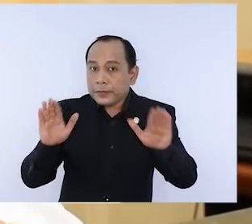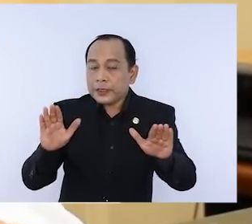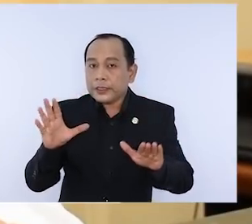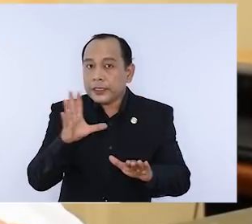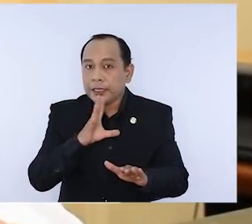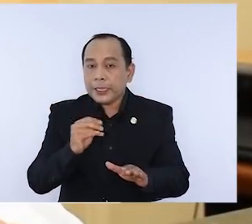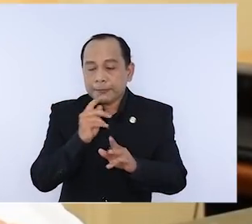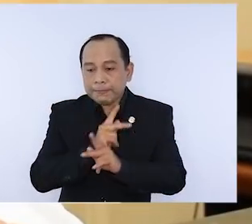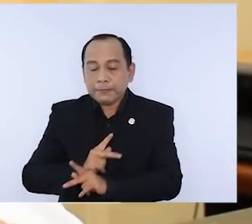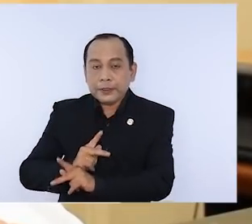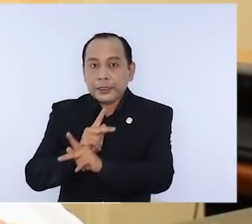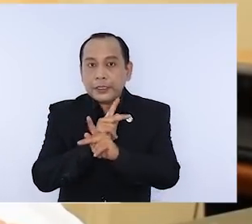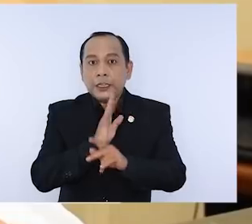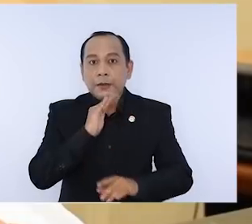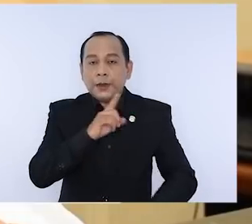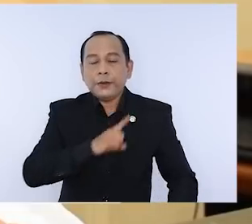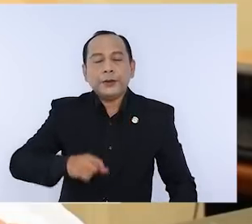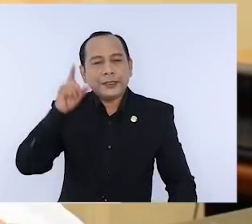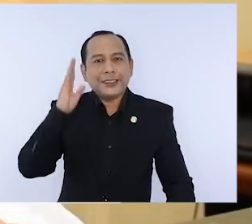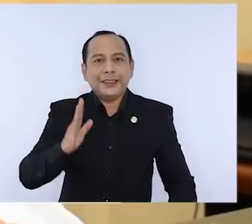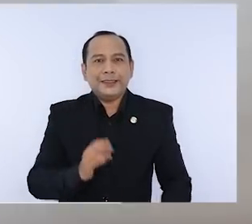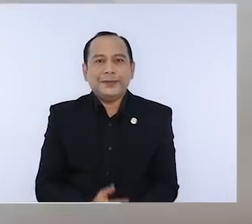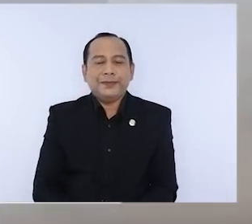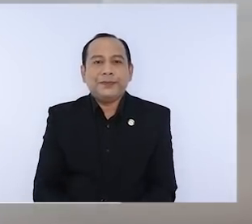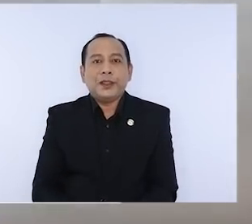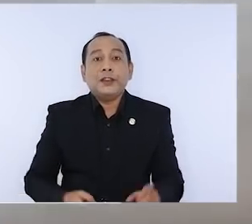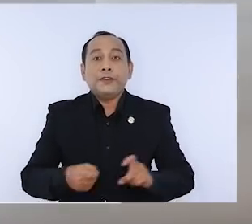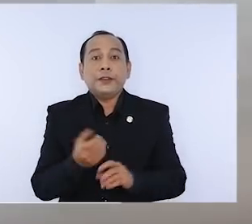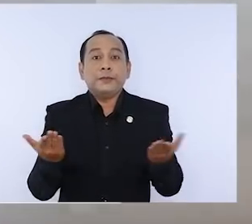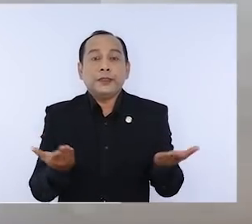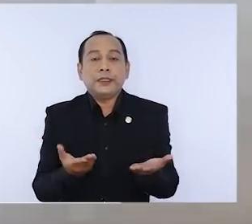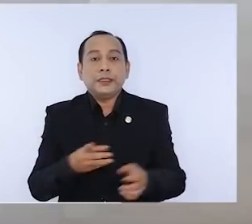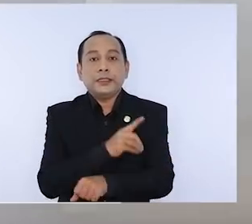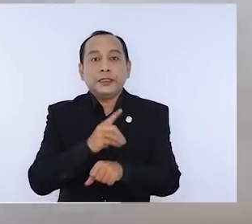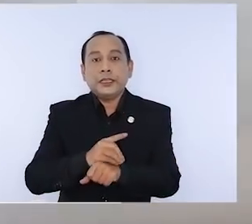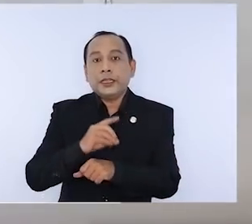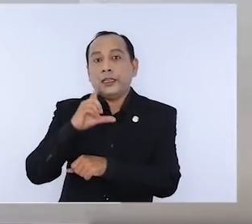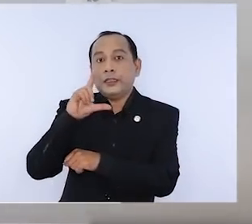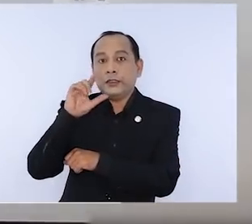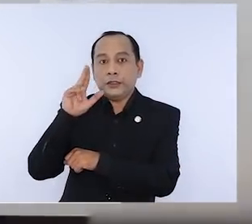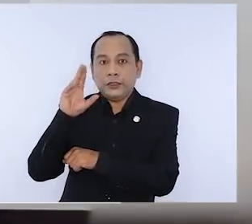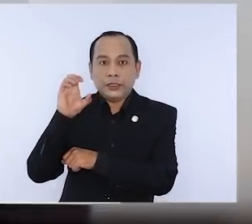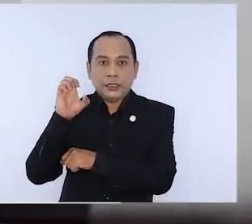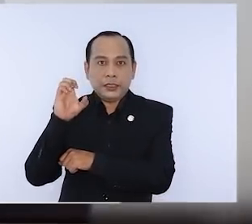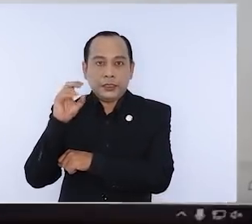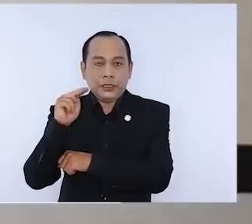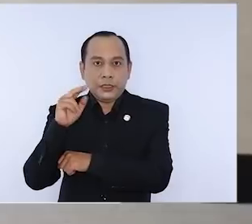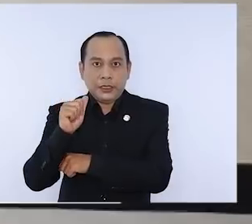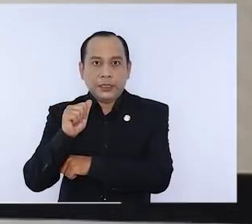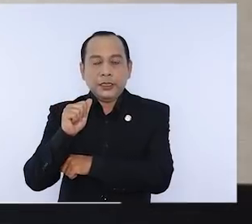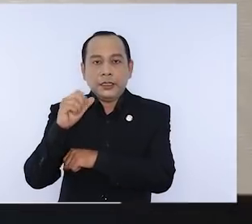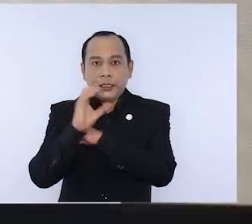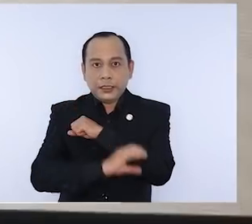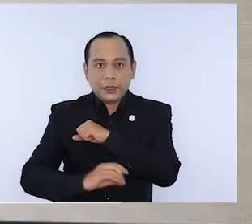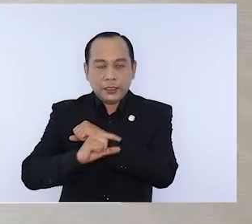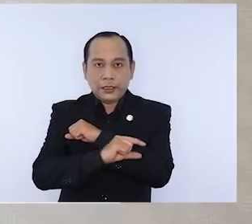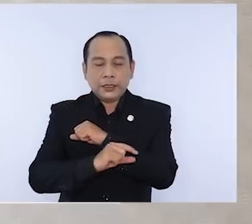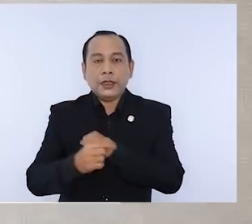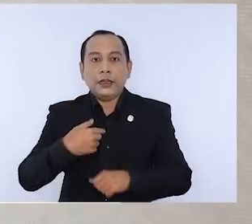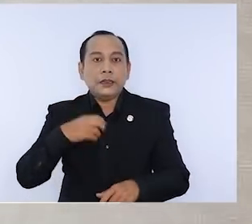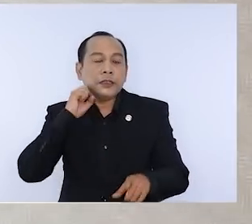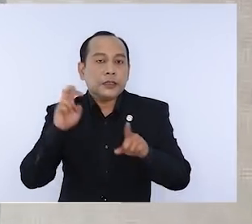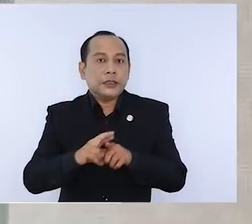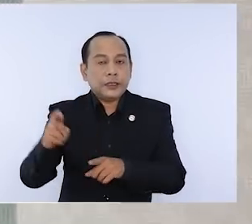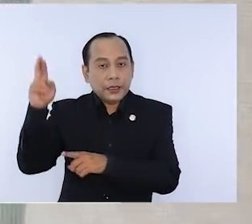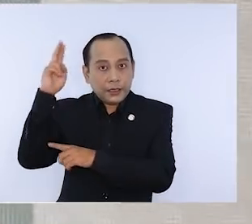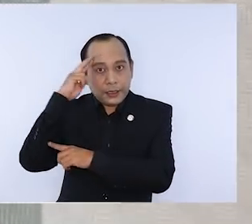at pagkalinga ng ating Panginoon Diyos. Mula po rito sa Lucena City, Quezon, ako po si kapatid na Russell Capilli